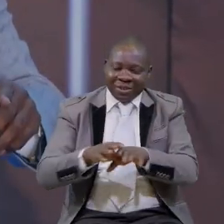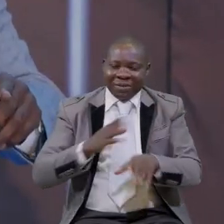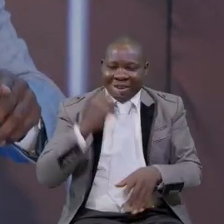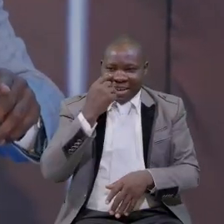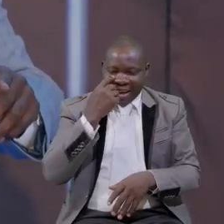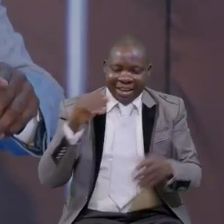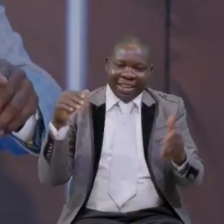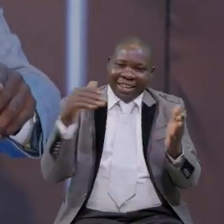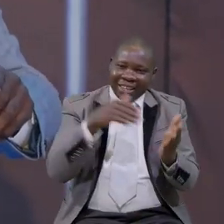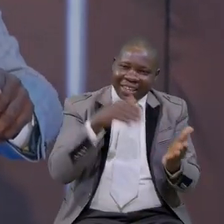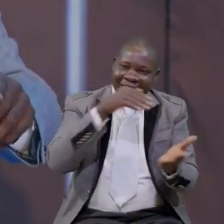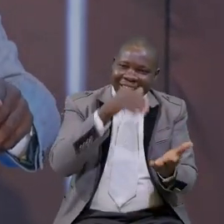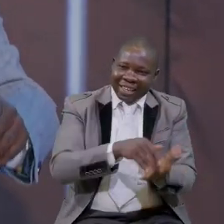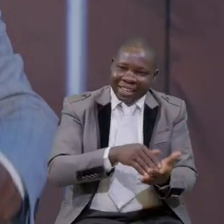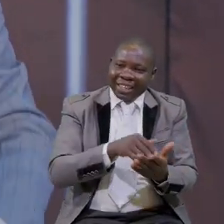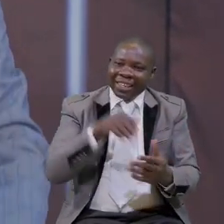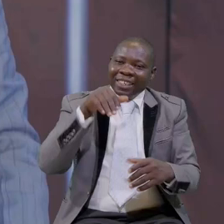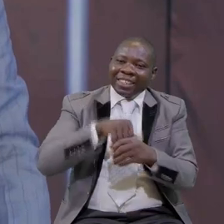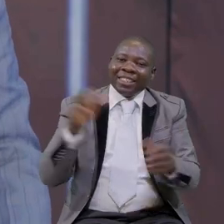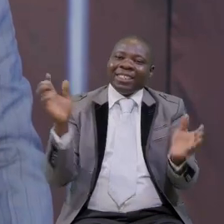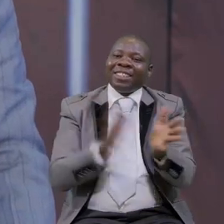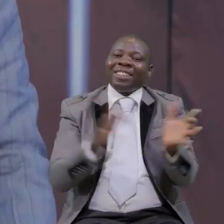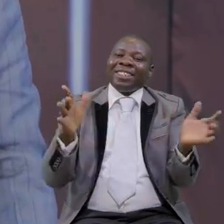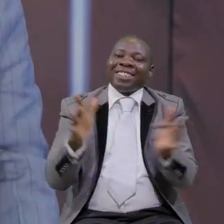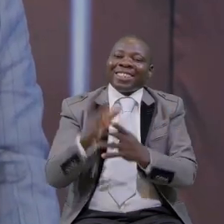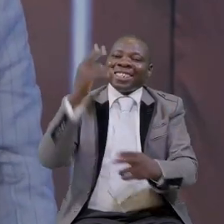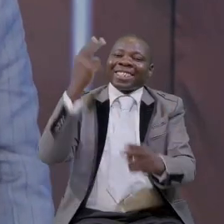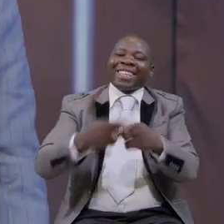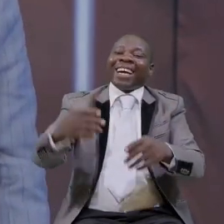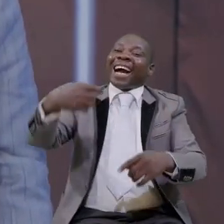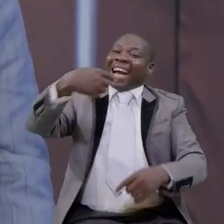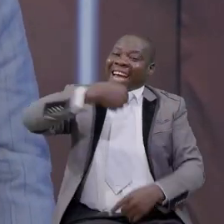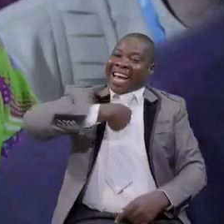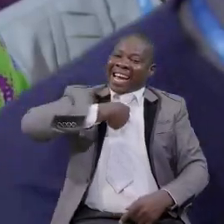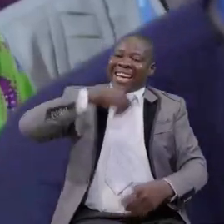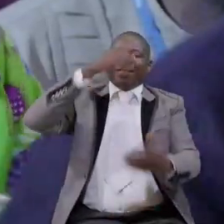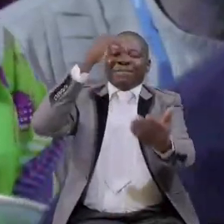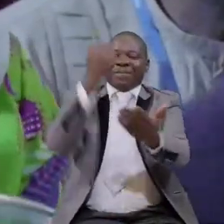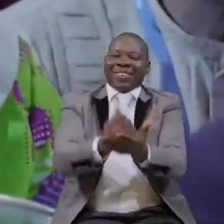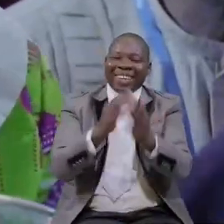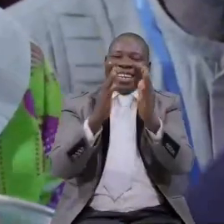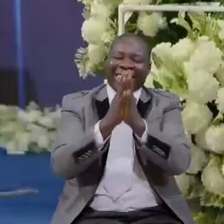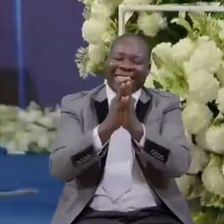dit, au nom de Jésus, j'ai prié.